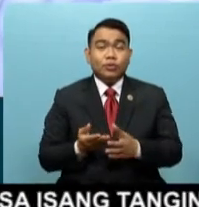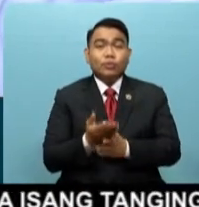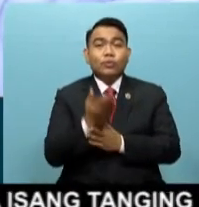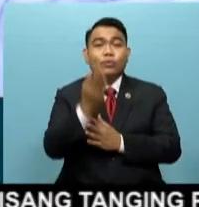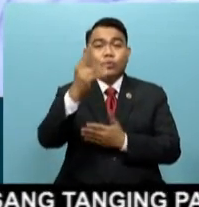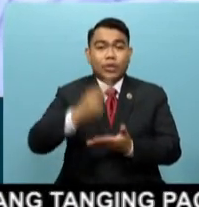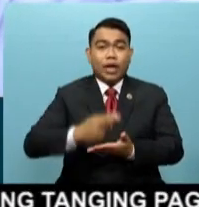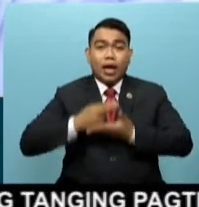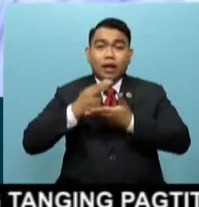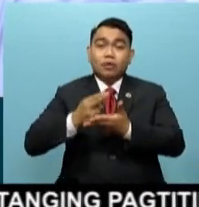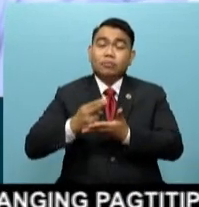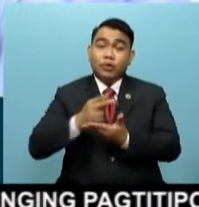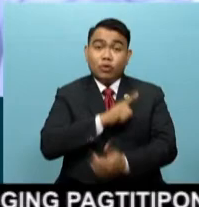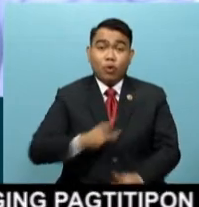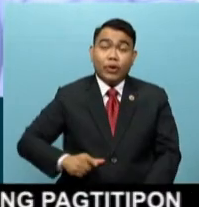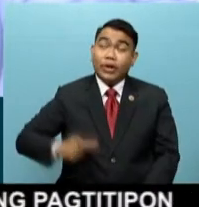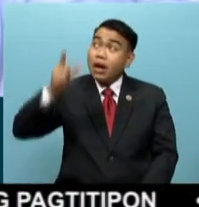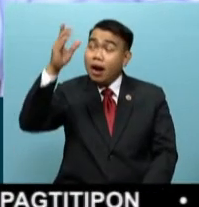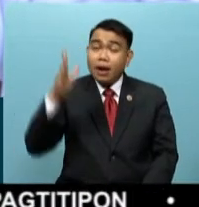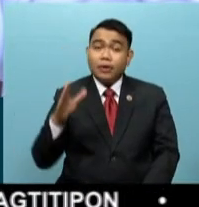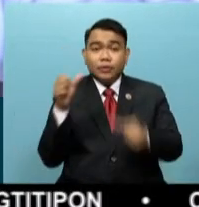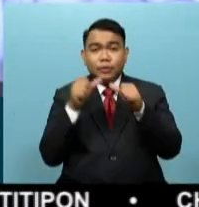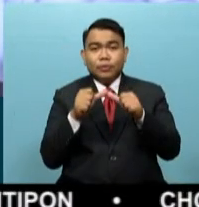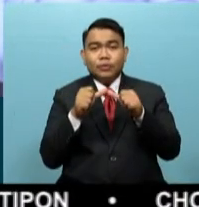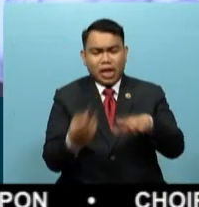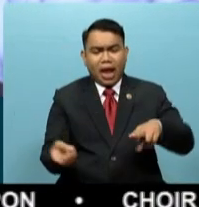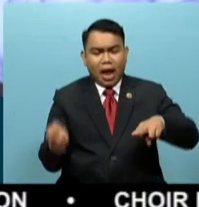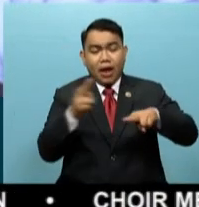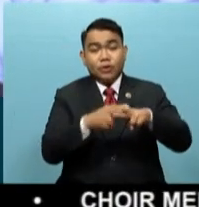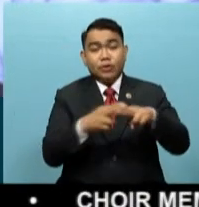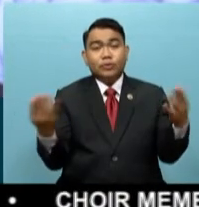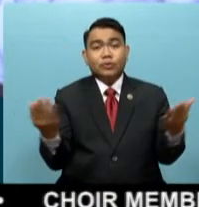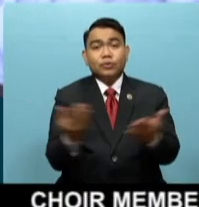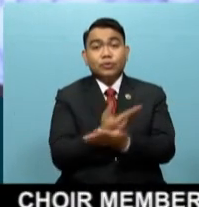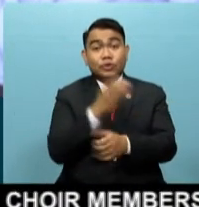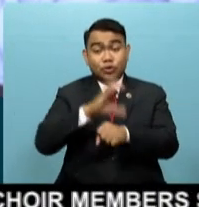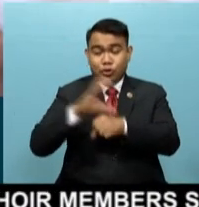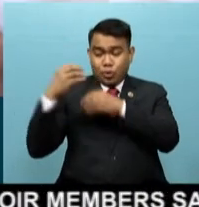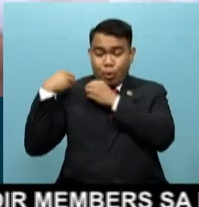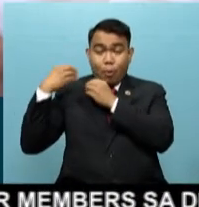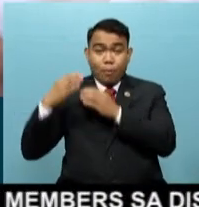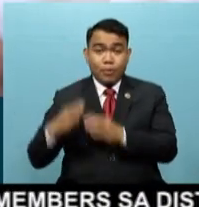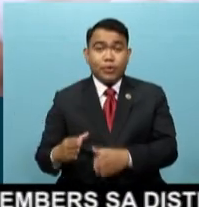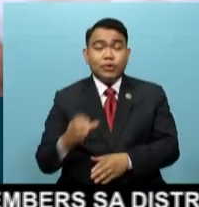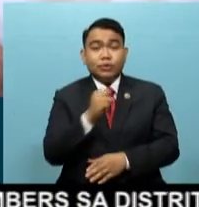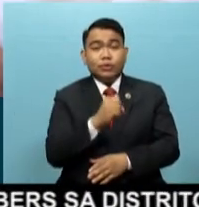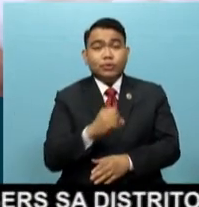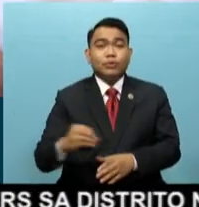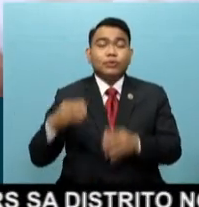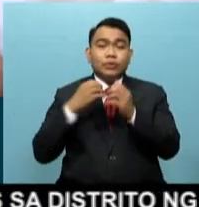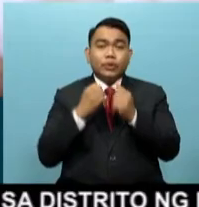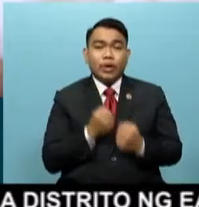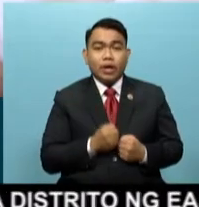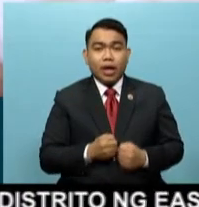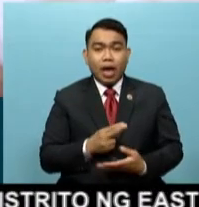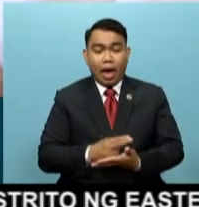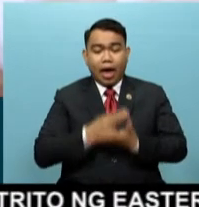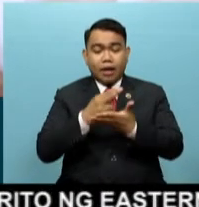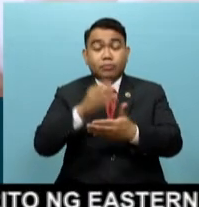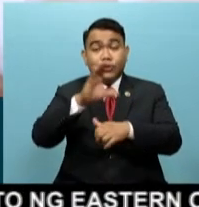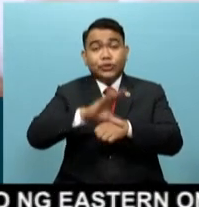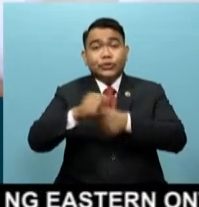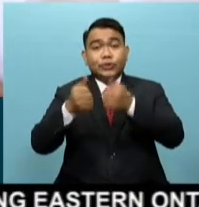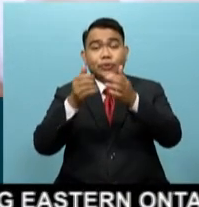ng Panginoong Diyos, patuloy na nadaragdagan ang mga bagong may tungkulin upang maging katuwang ng pamamahala